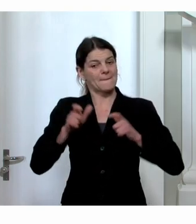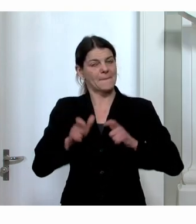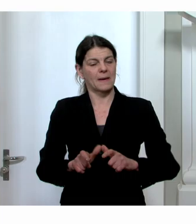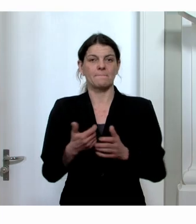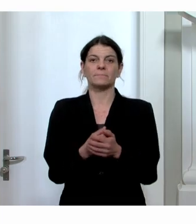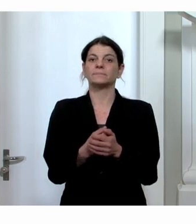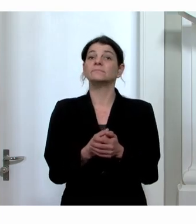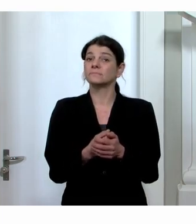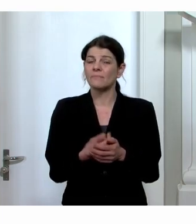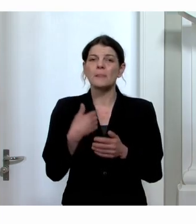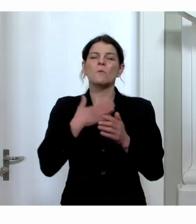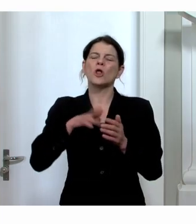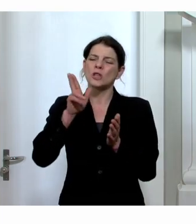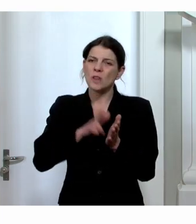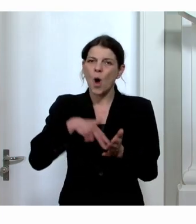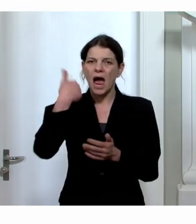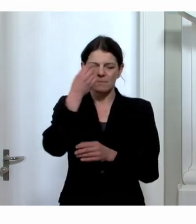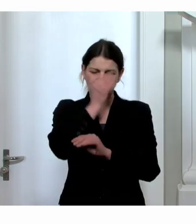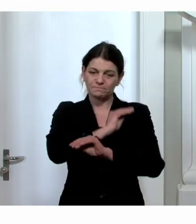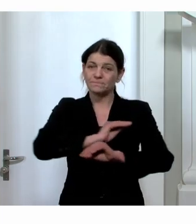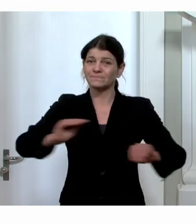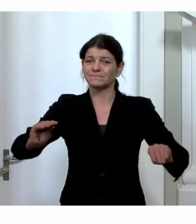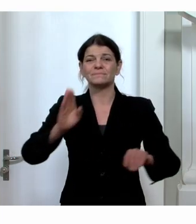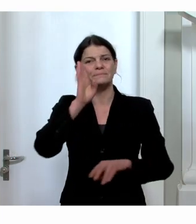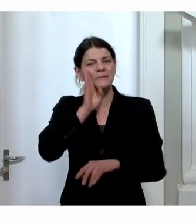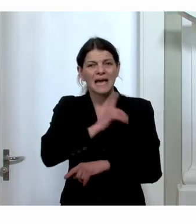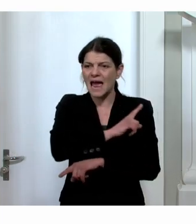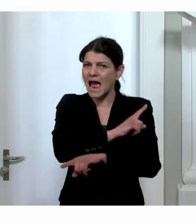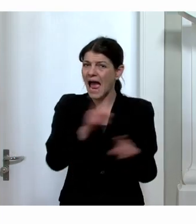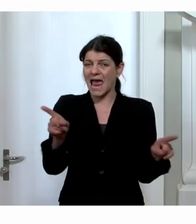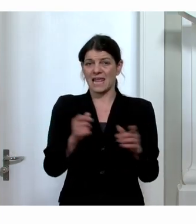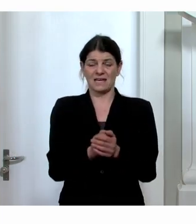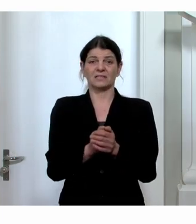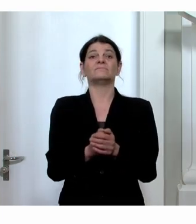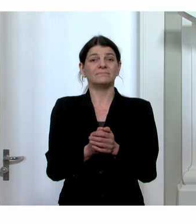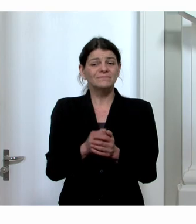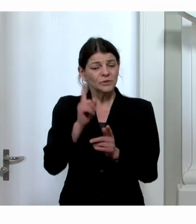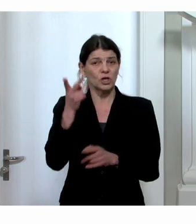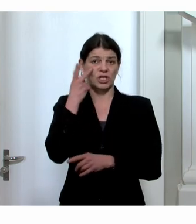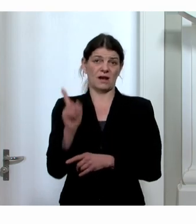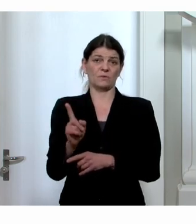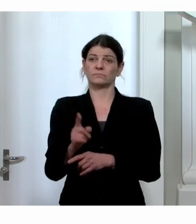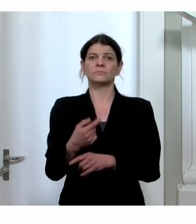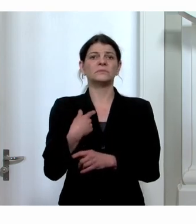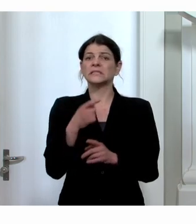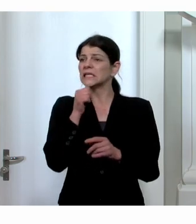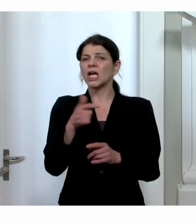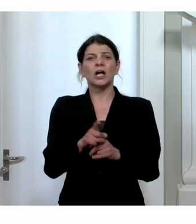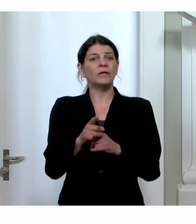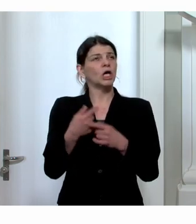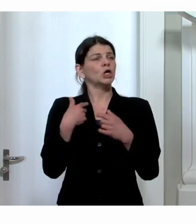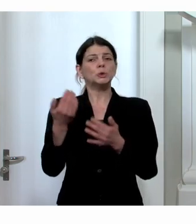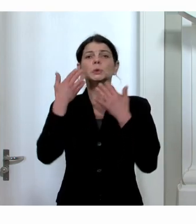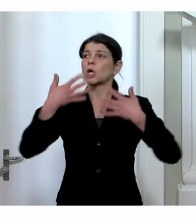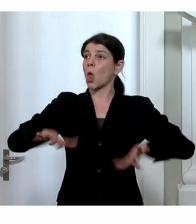eindämmen. Ich möchte nochmals alle darauf fokussieren, dass wir nicht schutzlos dieser